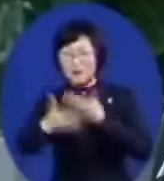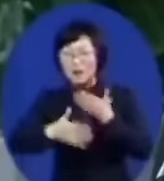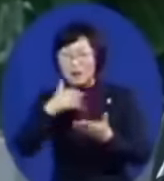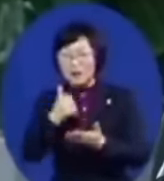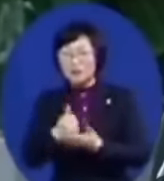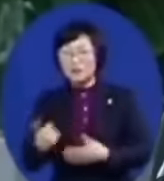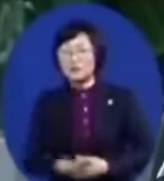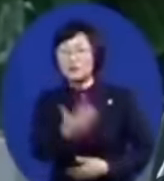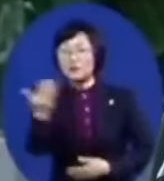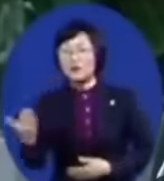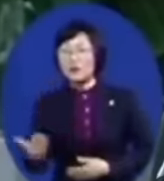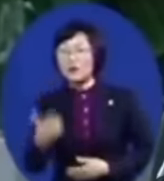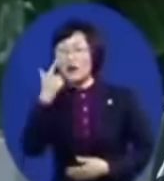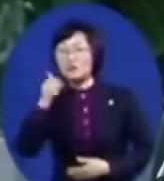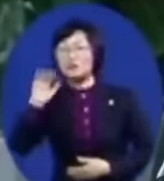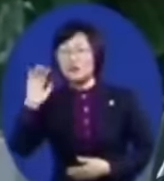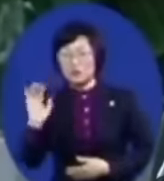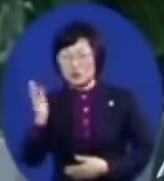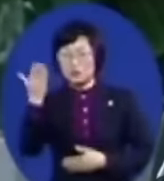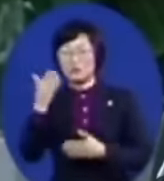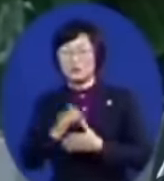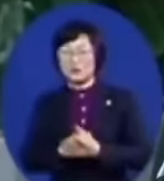하나님이 여러분의 아버지가 되신 것입니다.